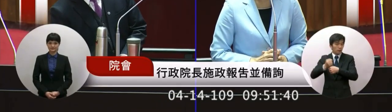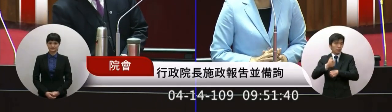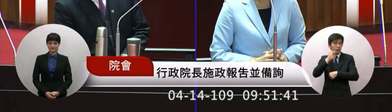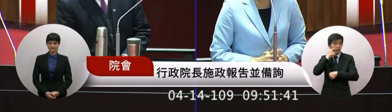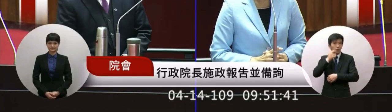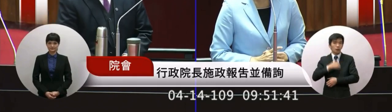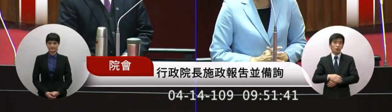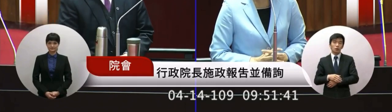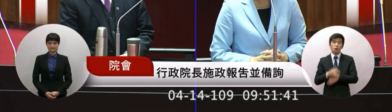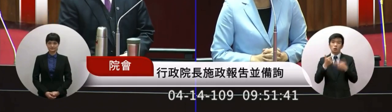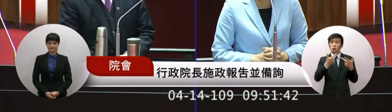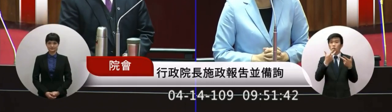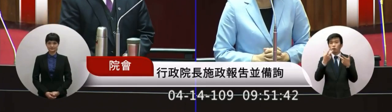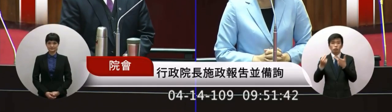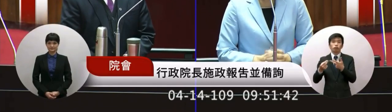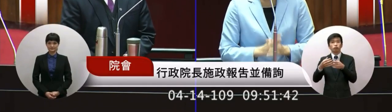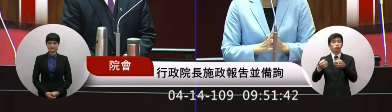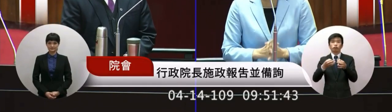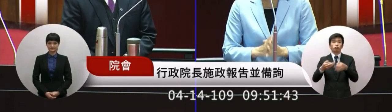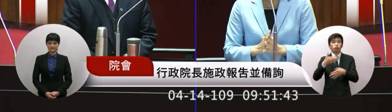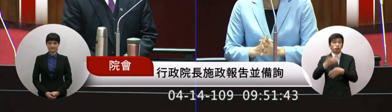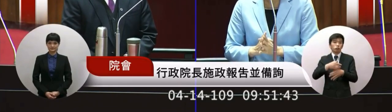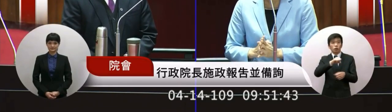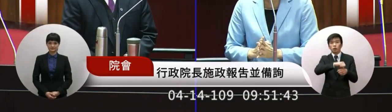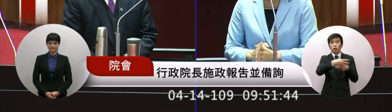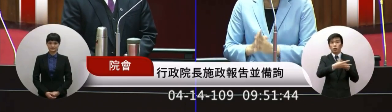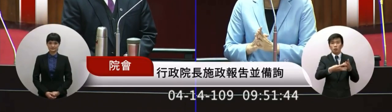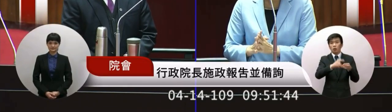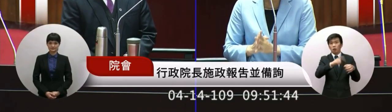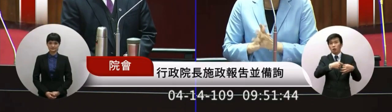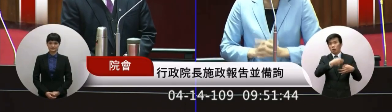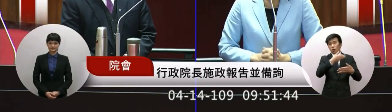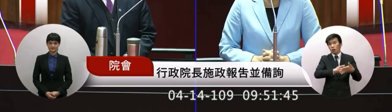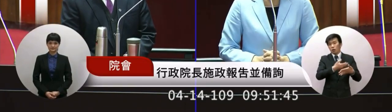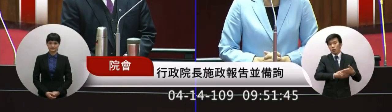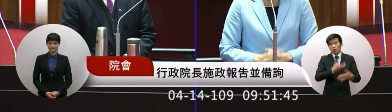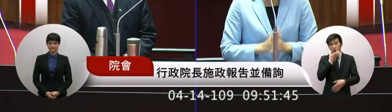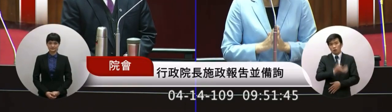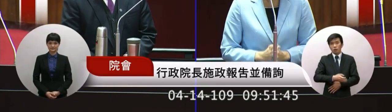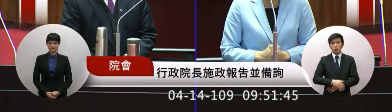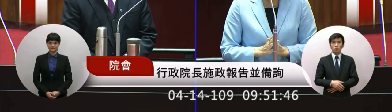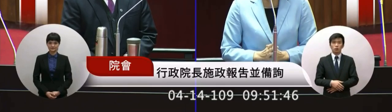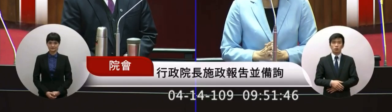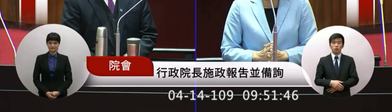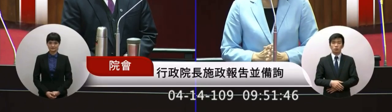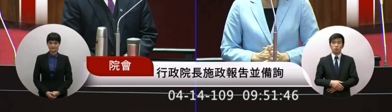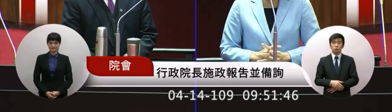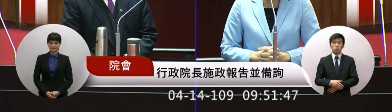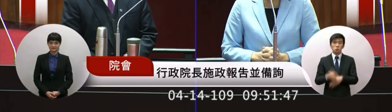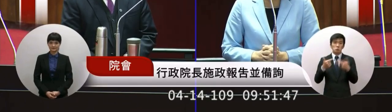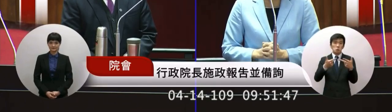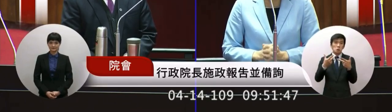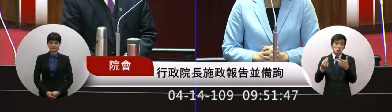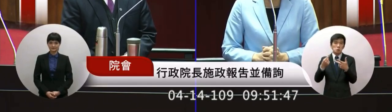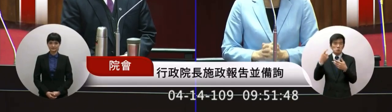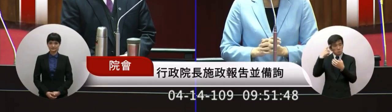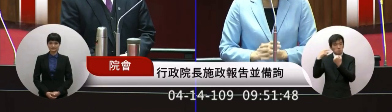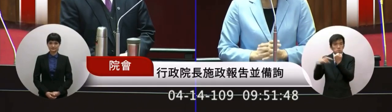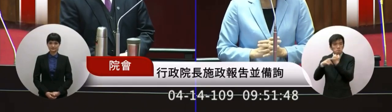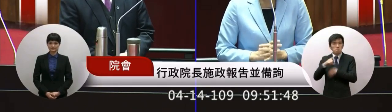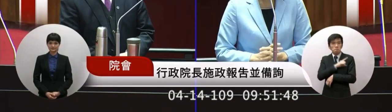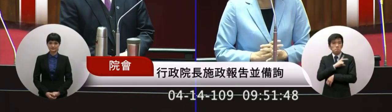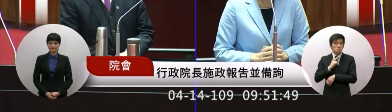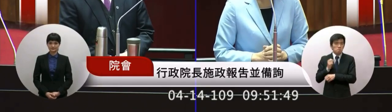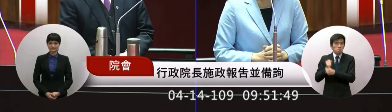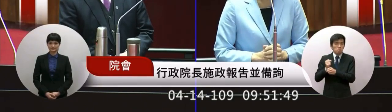此呢，假日的不营业也减少了加班，劳工收入是明显减少的。假日必须另外找打工的工作，